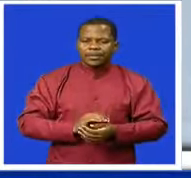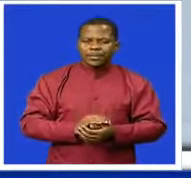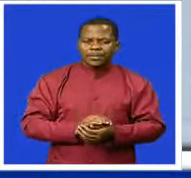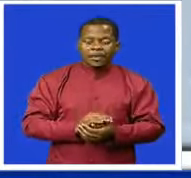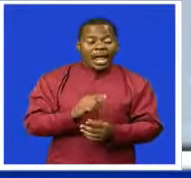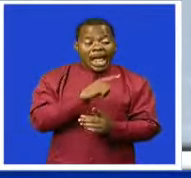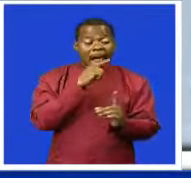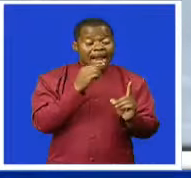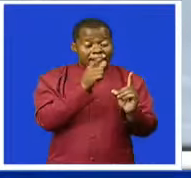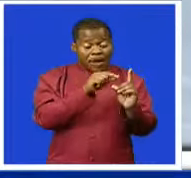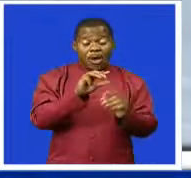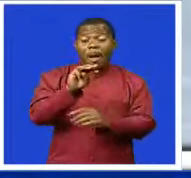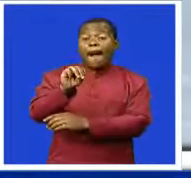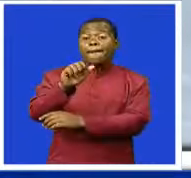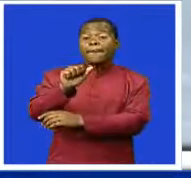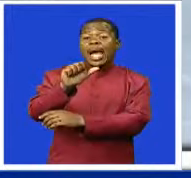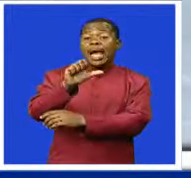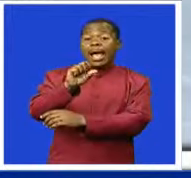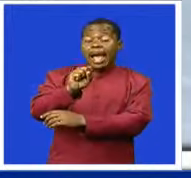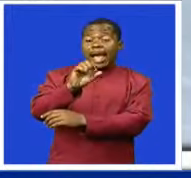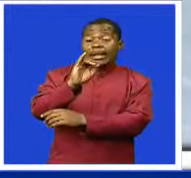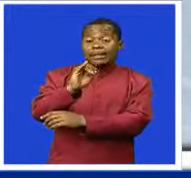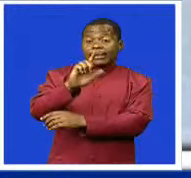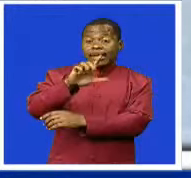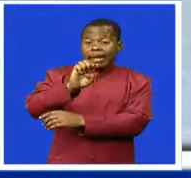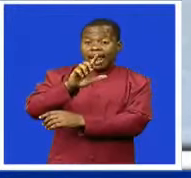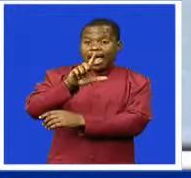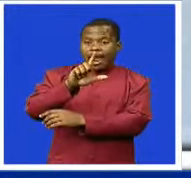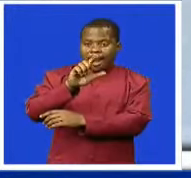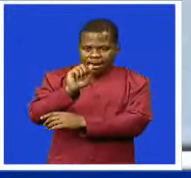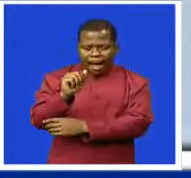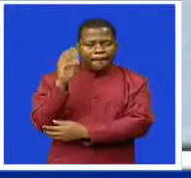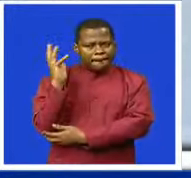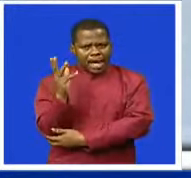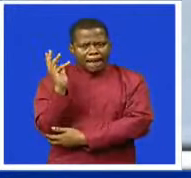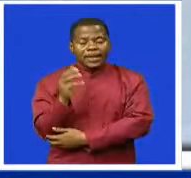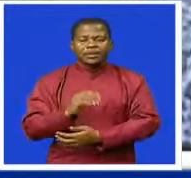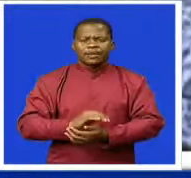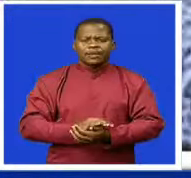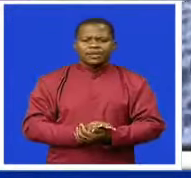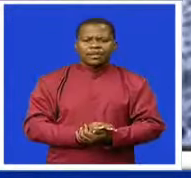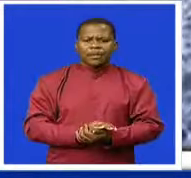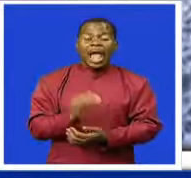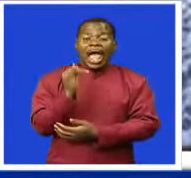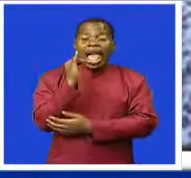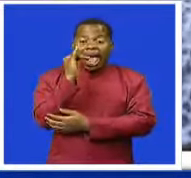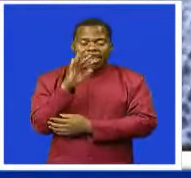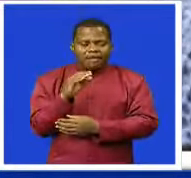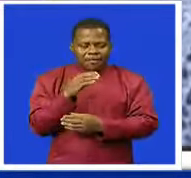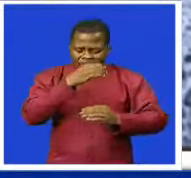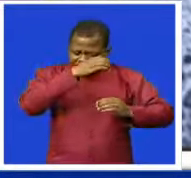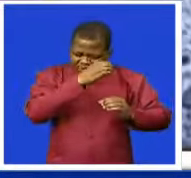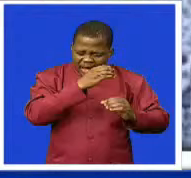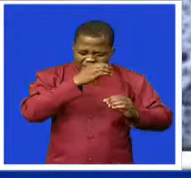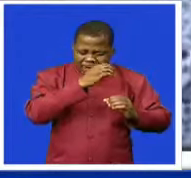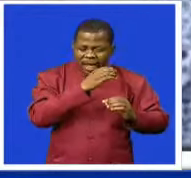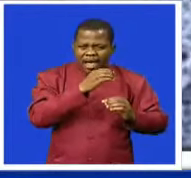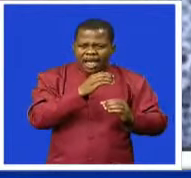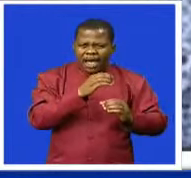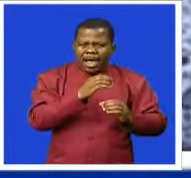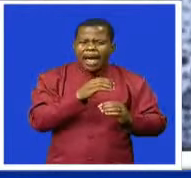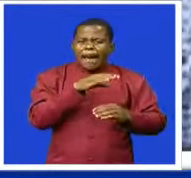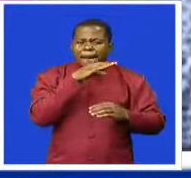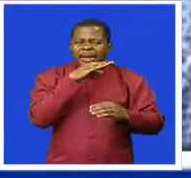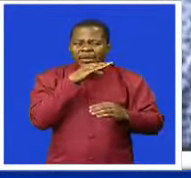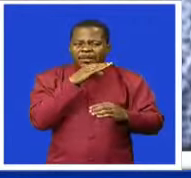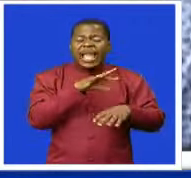utheste kuseze eluto khona ukuthi uthathe tinyathelo lekufanele ukuthi utithathe. Sikhulumisene namake silungelele sibanze